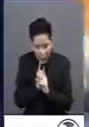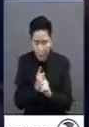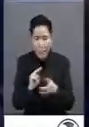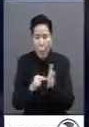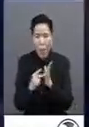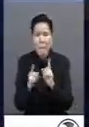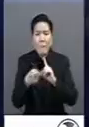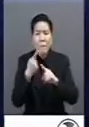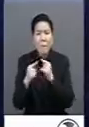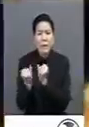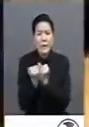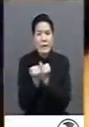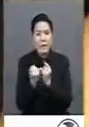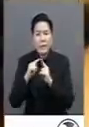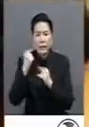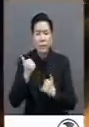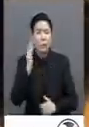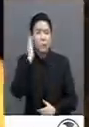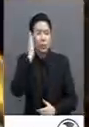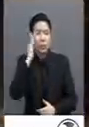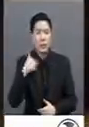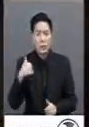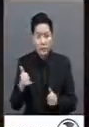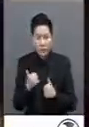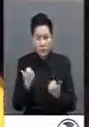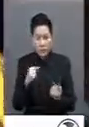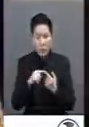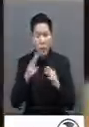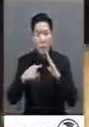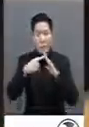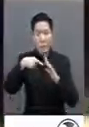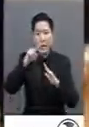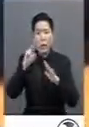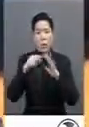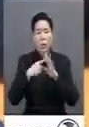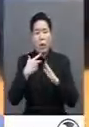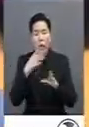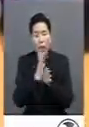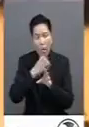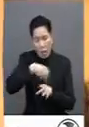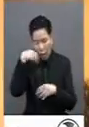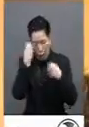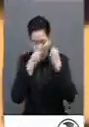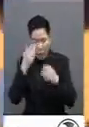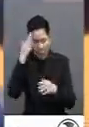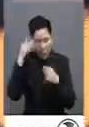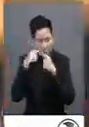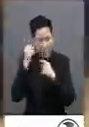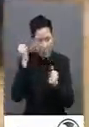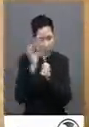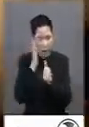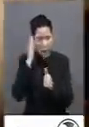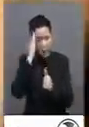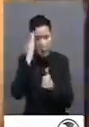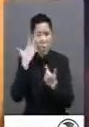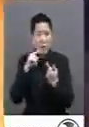ความเป็นเพื่อนซีที่สุดของมนุษย์หลังจากชายชาวเมืองซิมโปเต้ตอนกลางของเปรูเมาเหล้าจนสภาพดูไม่ได้และศีรษะได้รับความกระทบกระเ